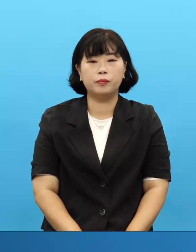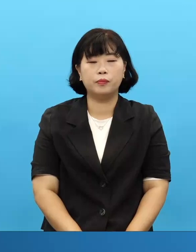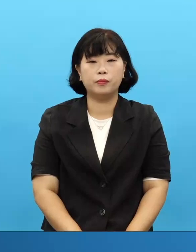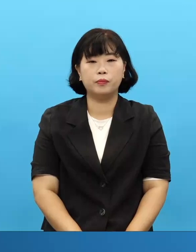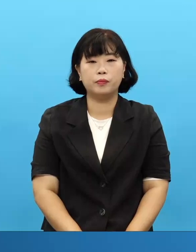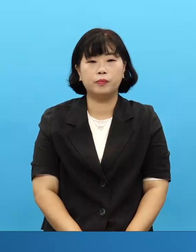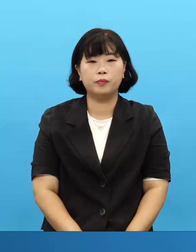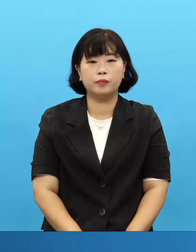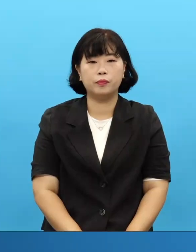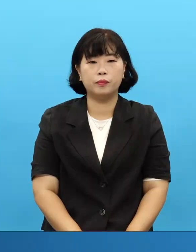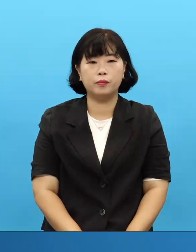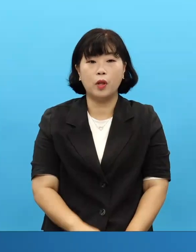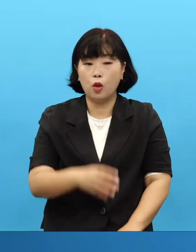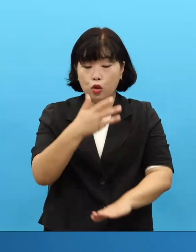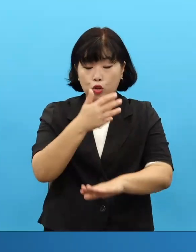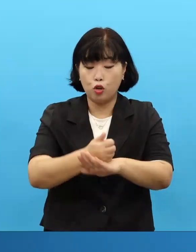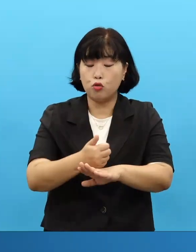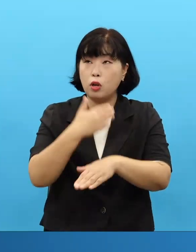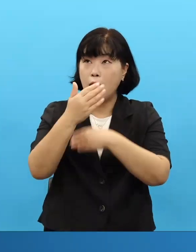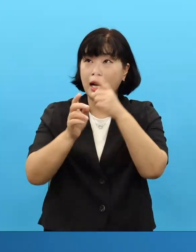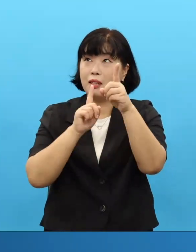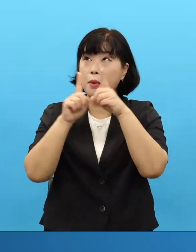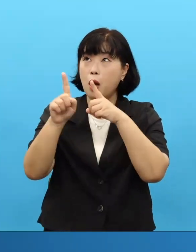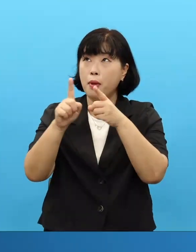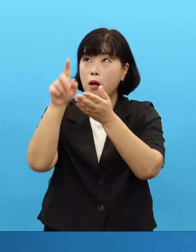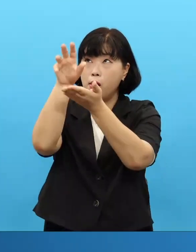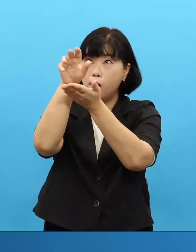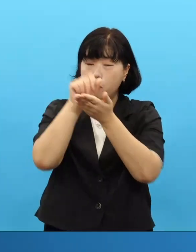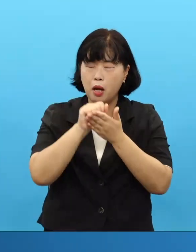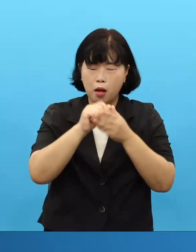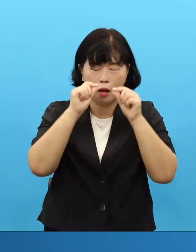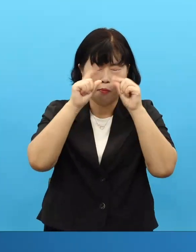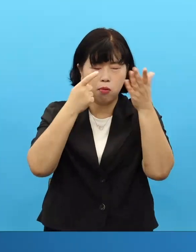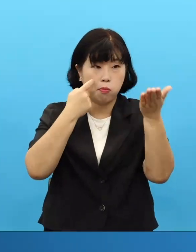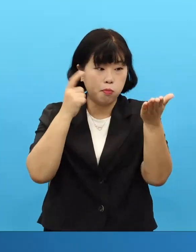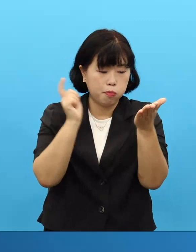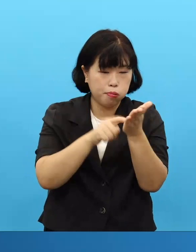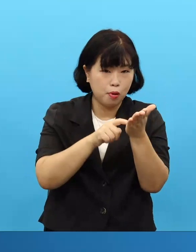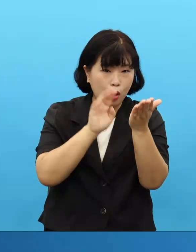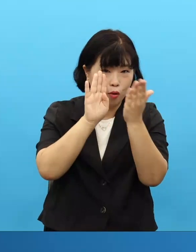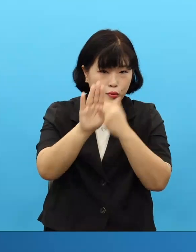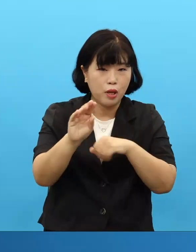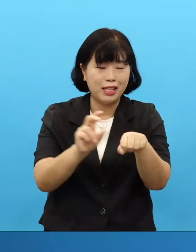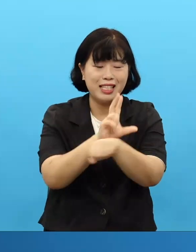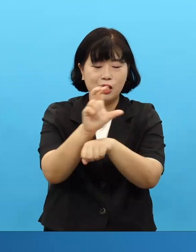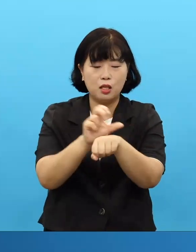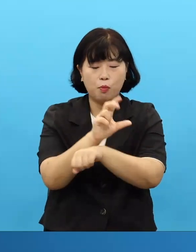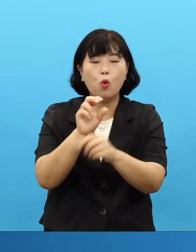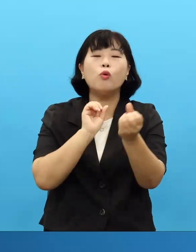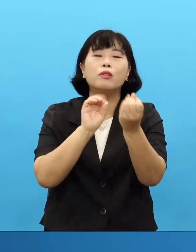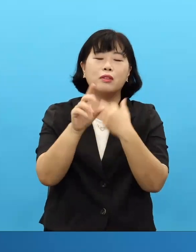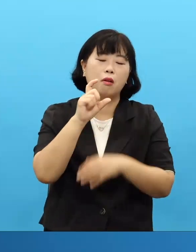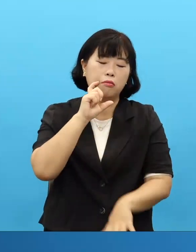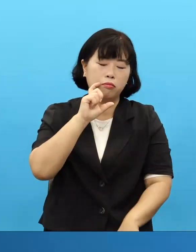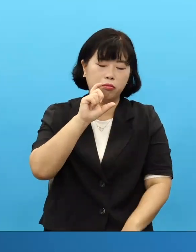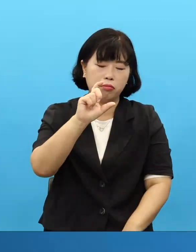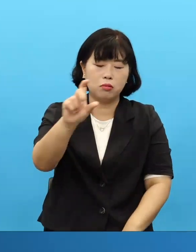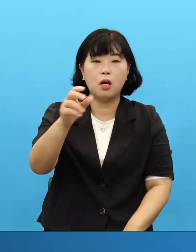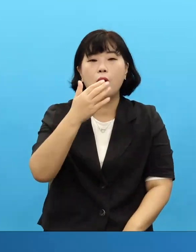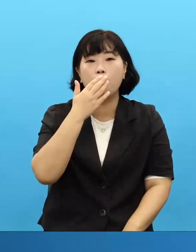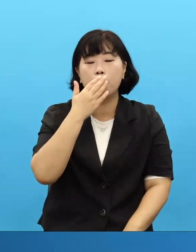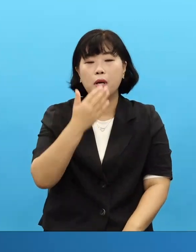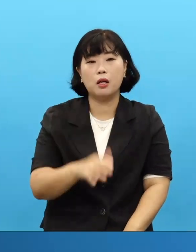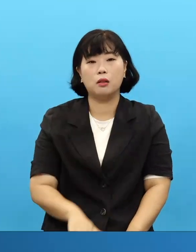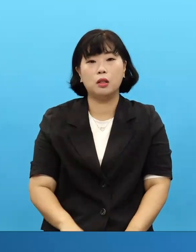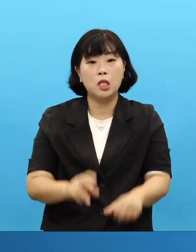25 응답이 되는 겁니다. And that's why at all times we must try and receive this answer. And this answer becomes a 25-hour answer. 이 말은 우리의